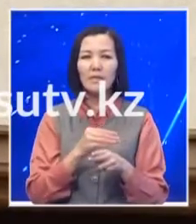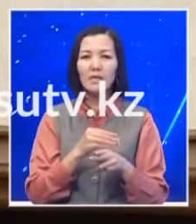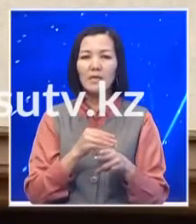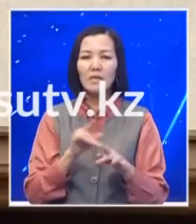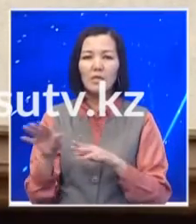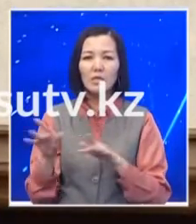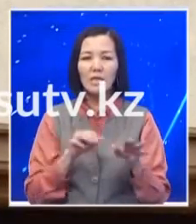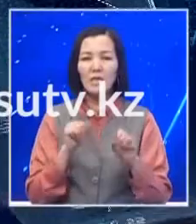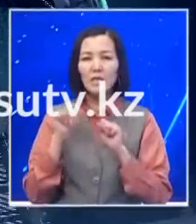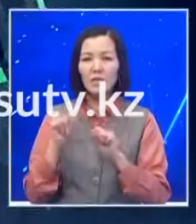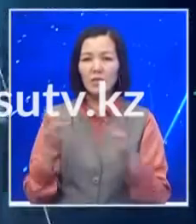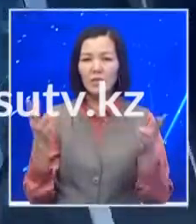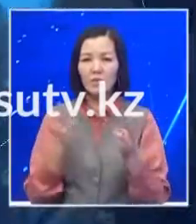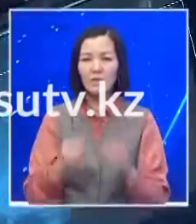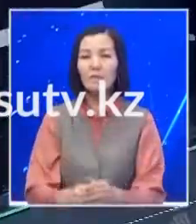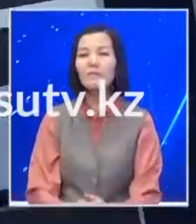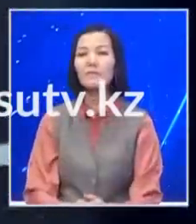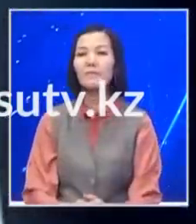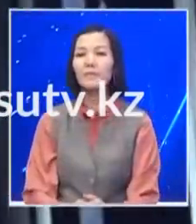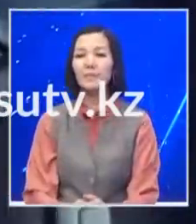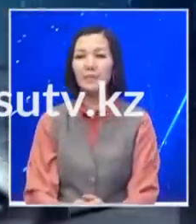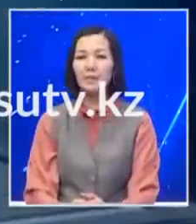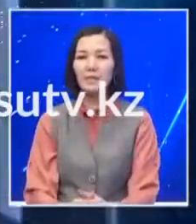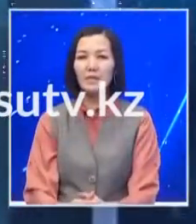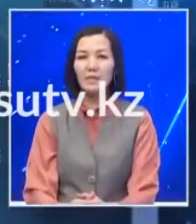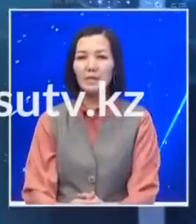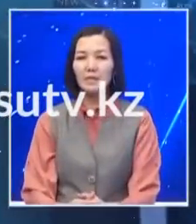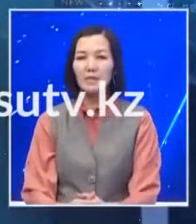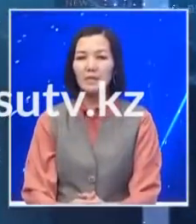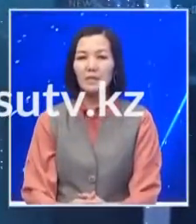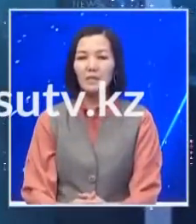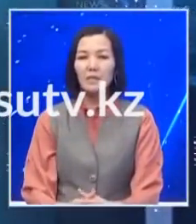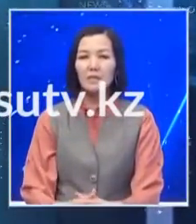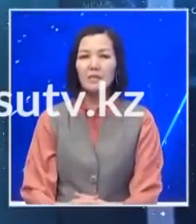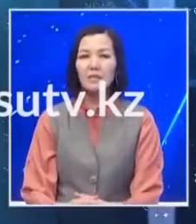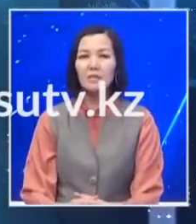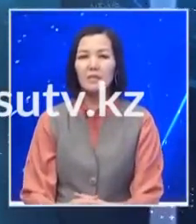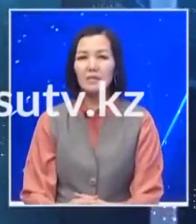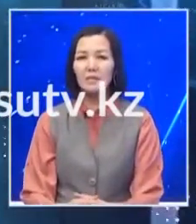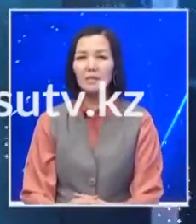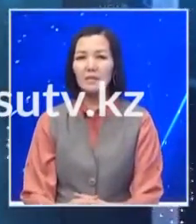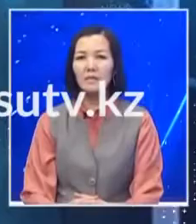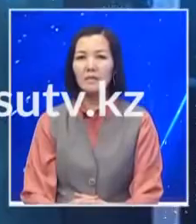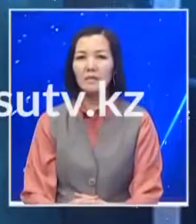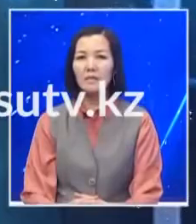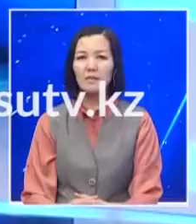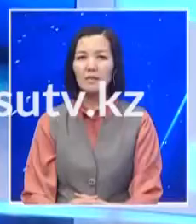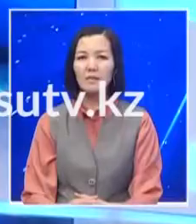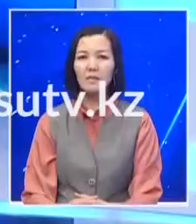шараларды қолдауымыз керек. Меруерт Қыдырбайқызы, Жасұлан Шымкенже, Жетісу телеарнасы.